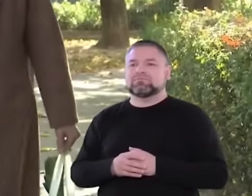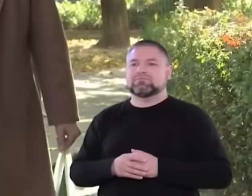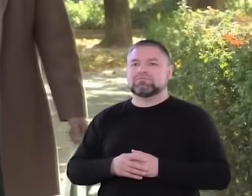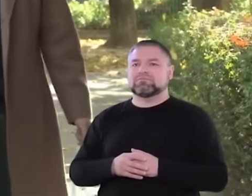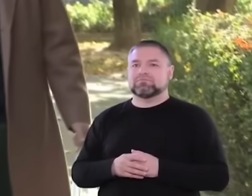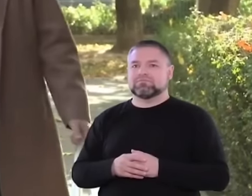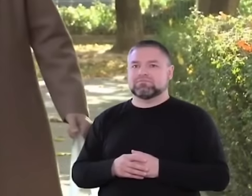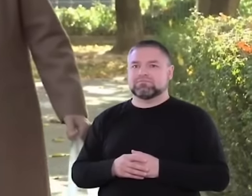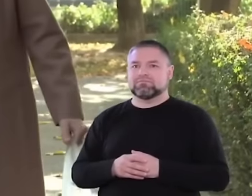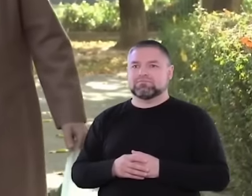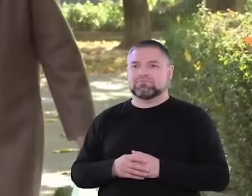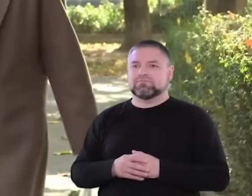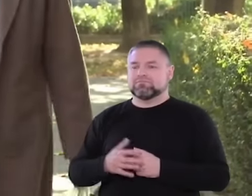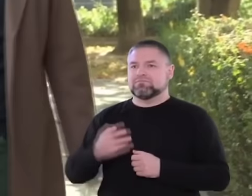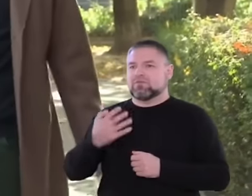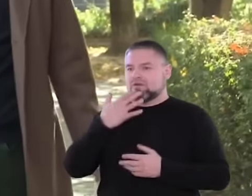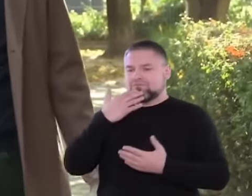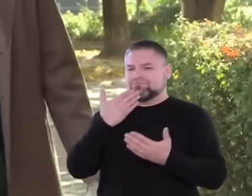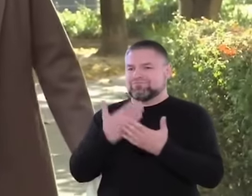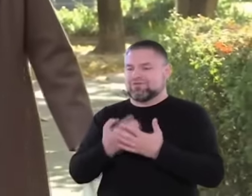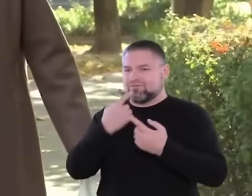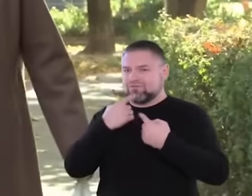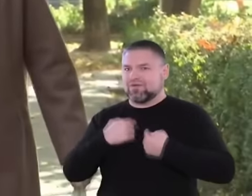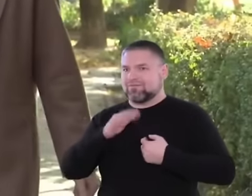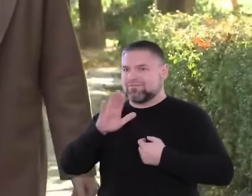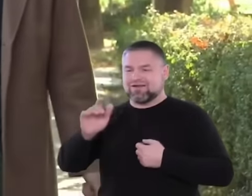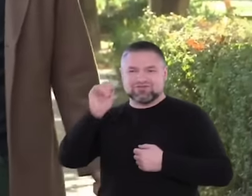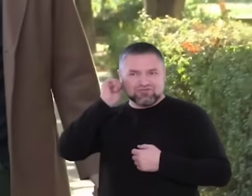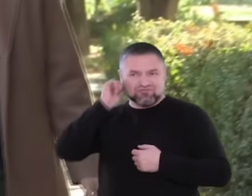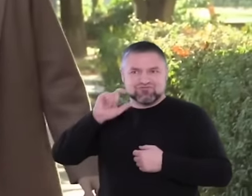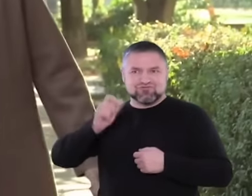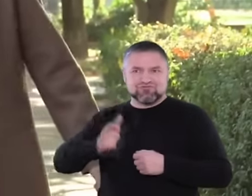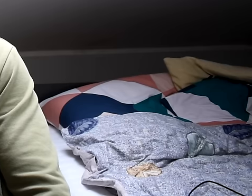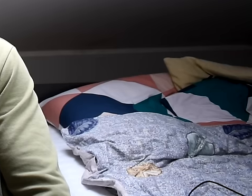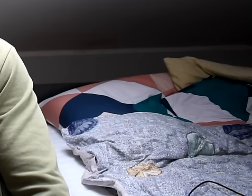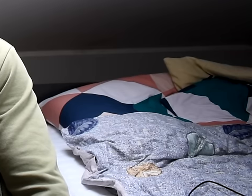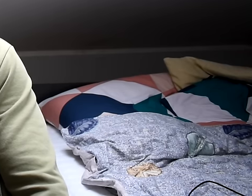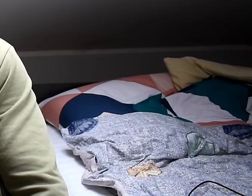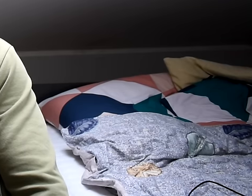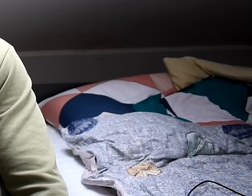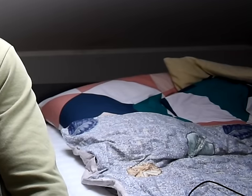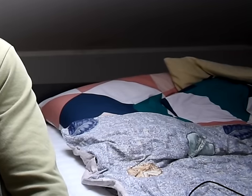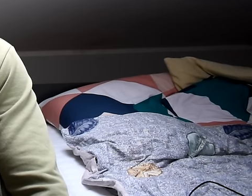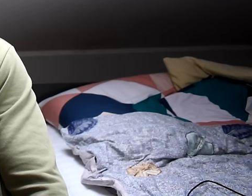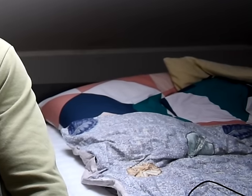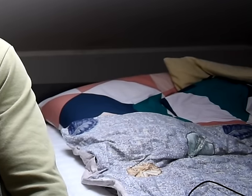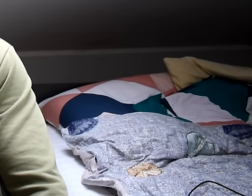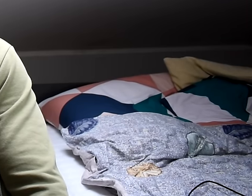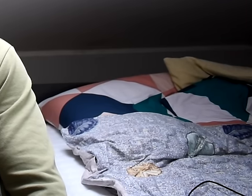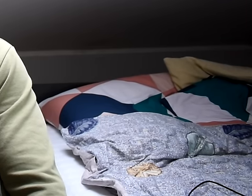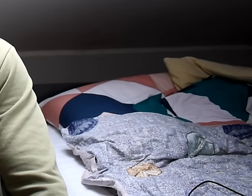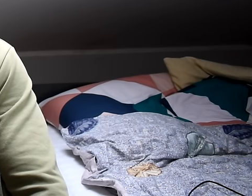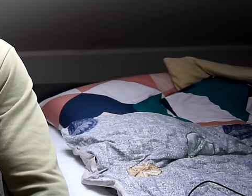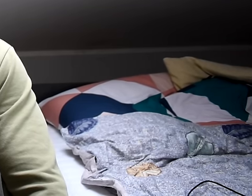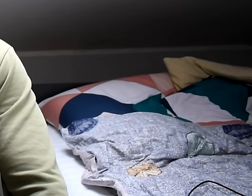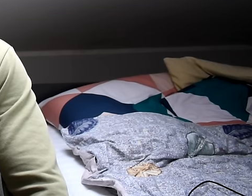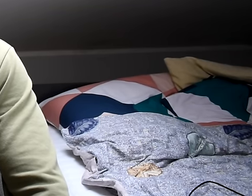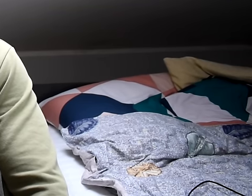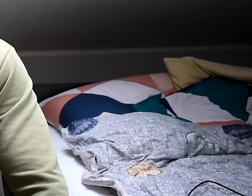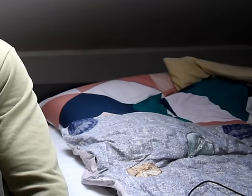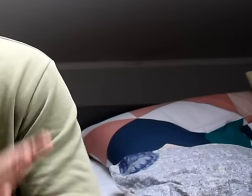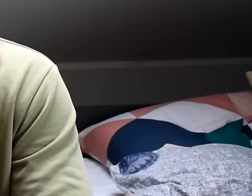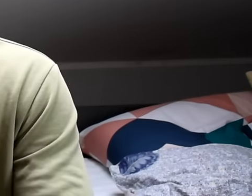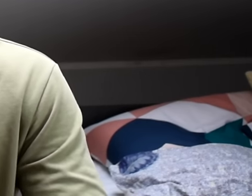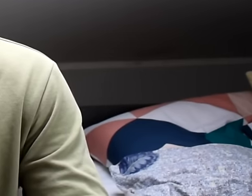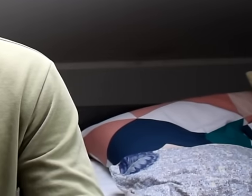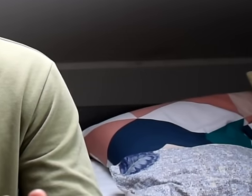Pawełek, weź na mi się przyznaj. Masz jakąś dziewczynę, co? Mi się wydaje, że ta mamuśka jego jest w ch... młodsza niż ta jego